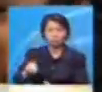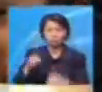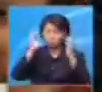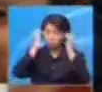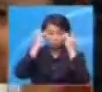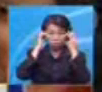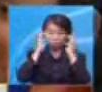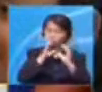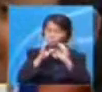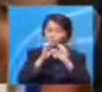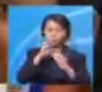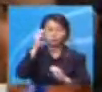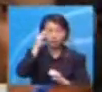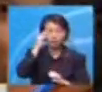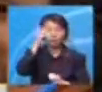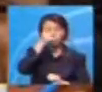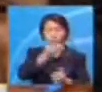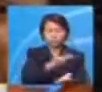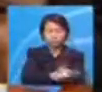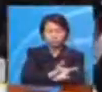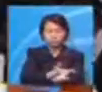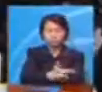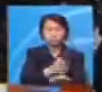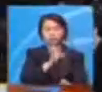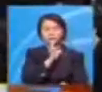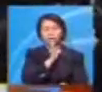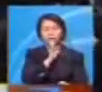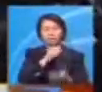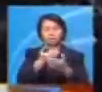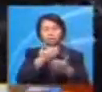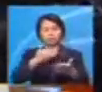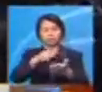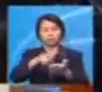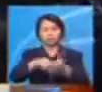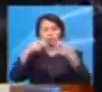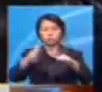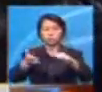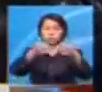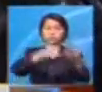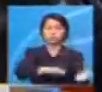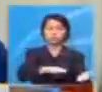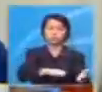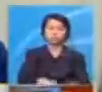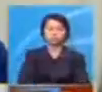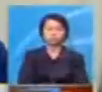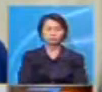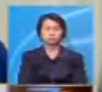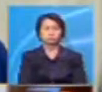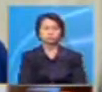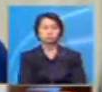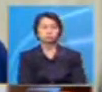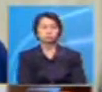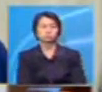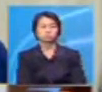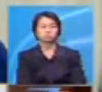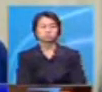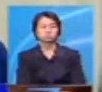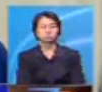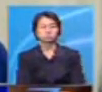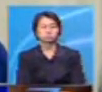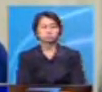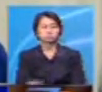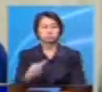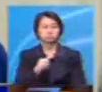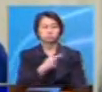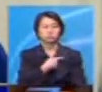berbahasa Melayu berikutan generasi yang mengamalkannya sebelum ini sudah meninggal dunia m hari ini kita